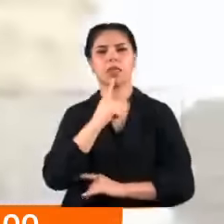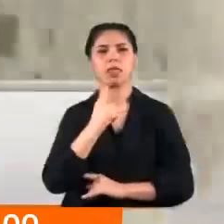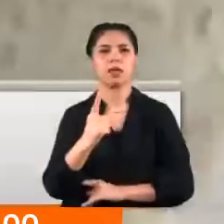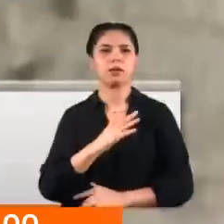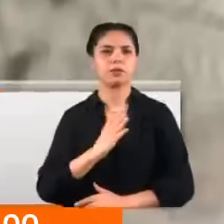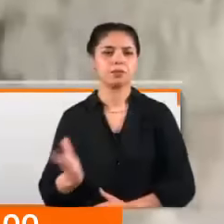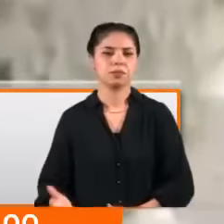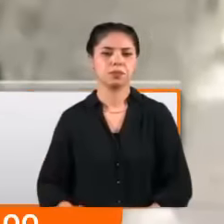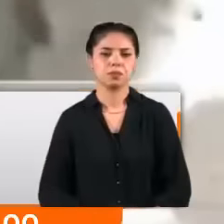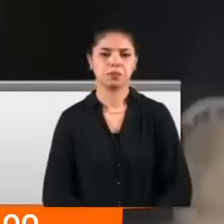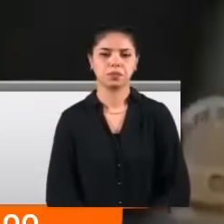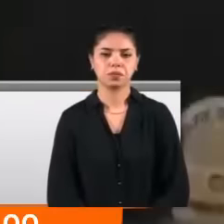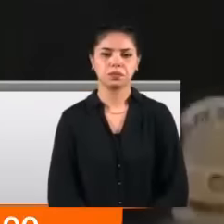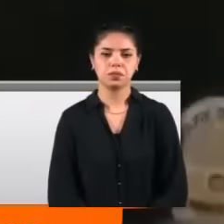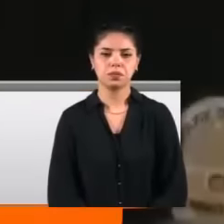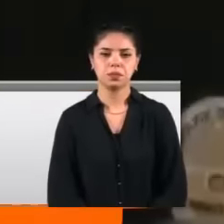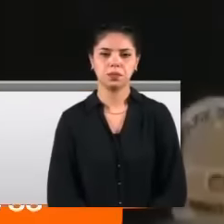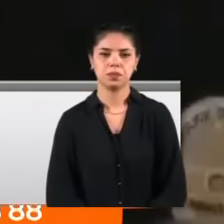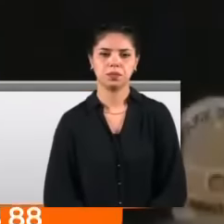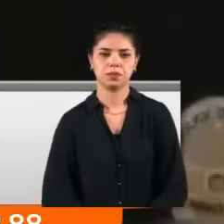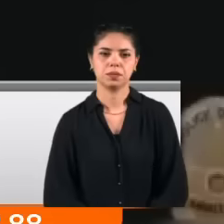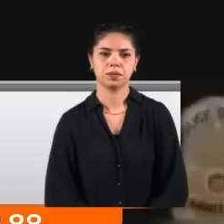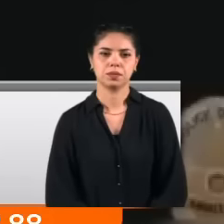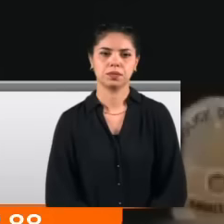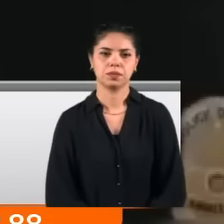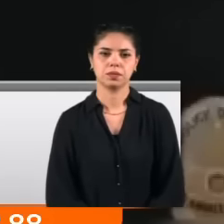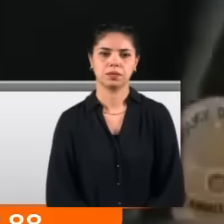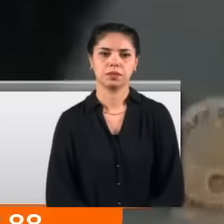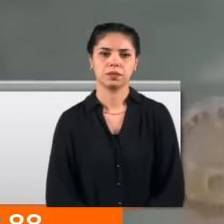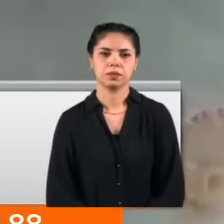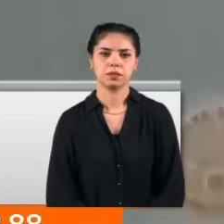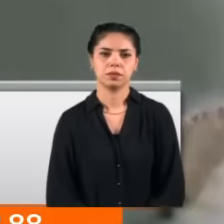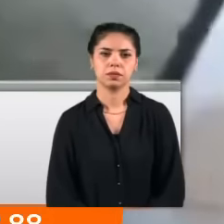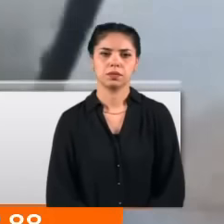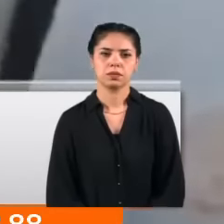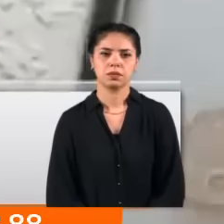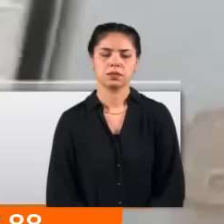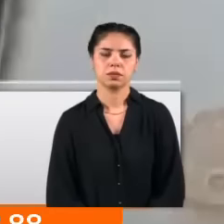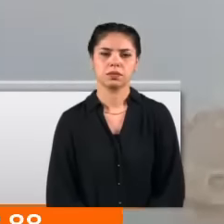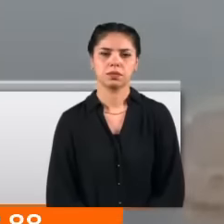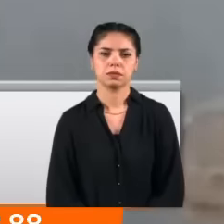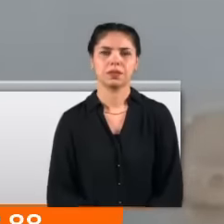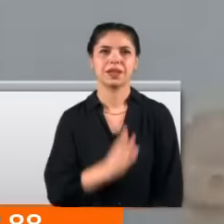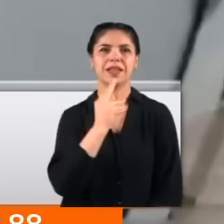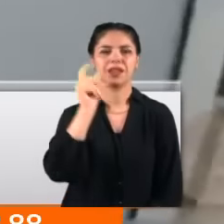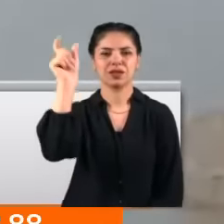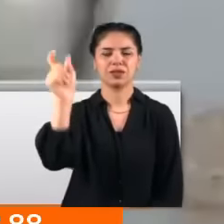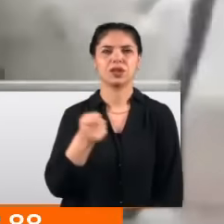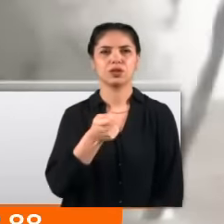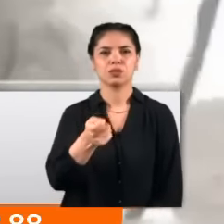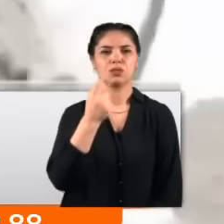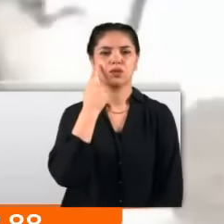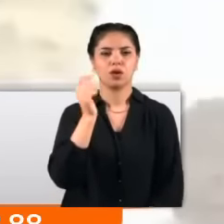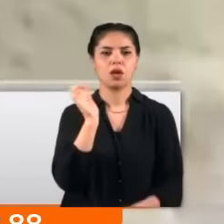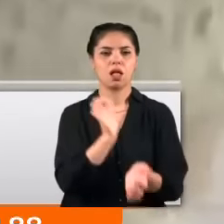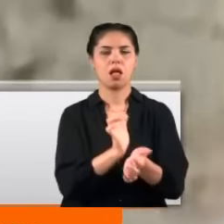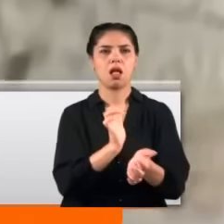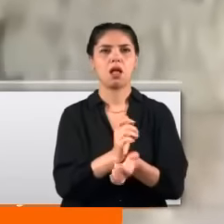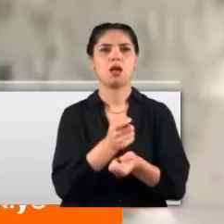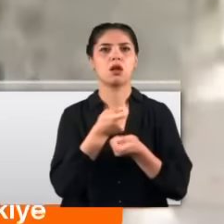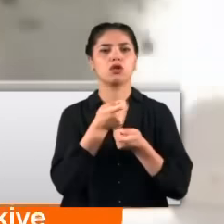Put the knife down! Drop the knife! Put the knife down! Drop the knife! Genç kadın bıçakla ailesini rehin